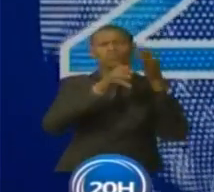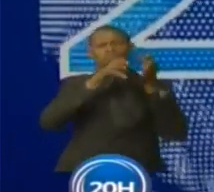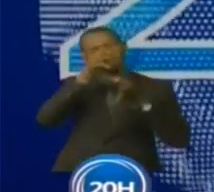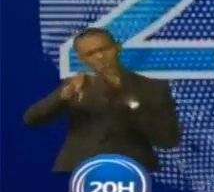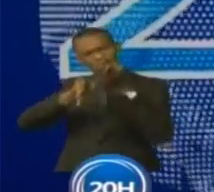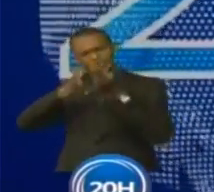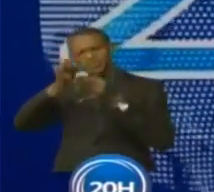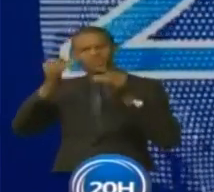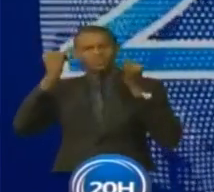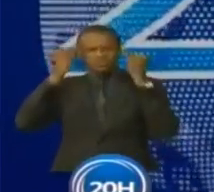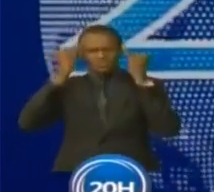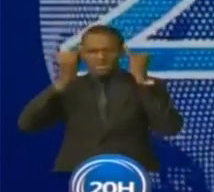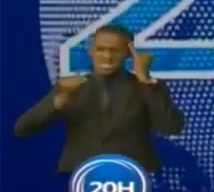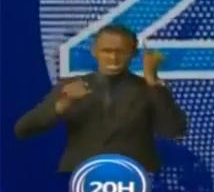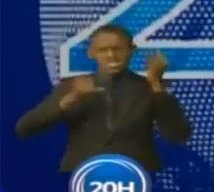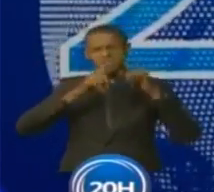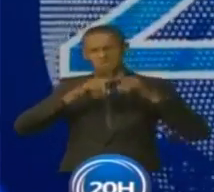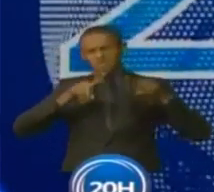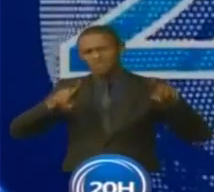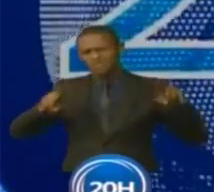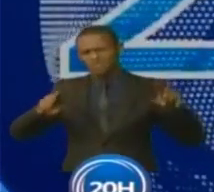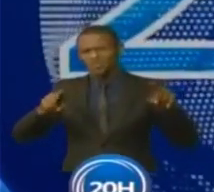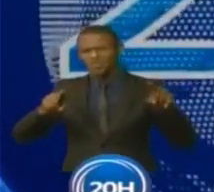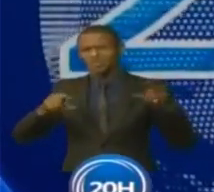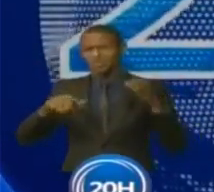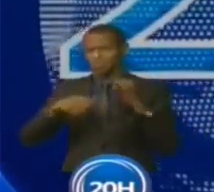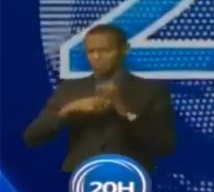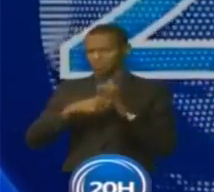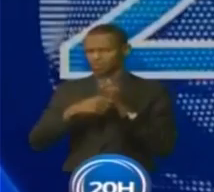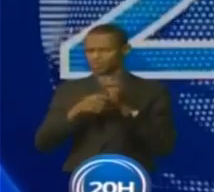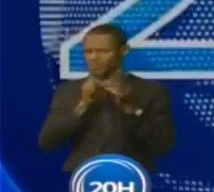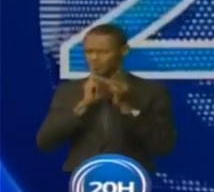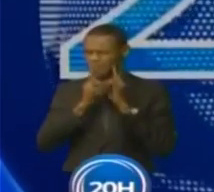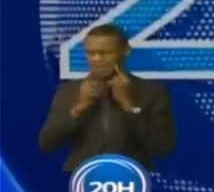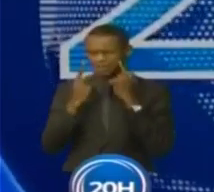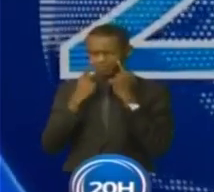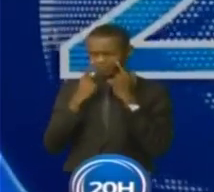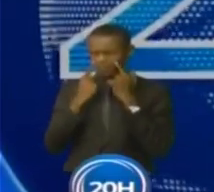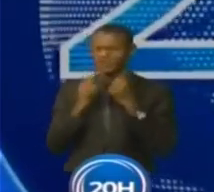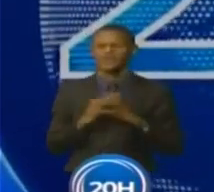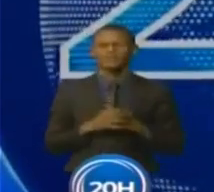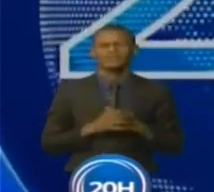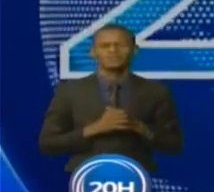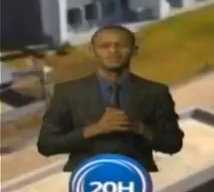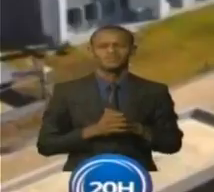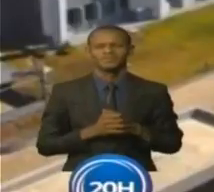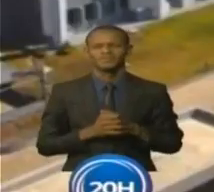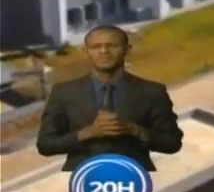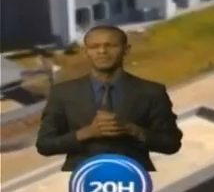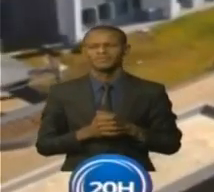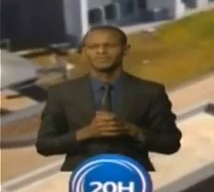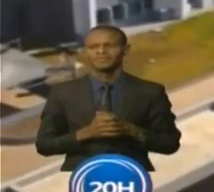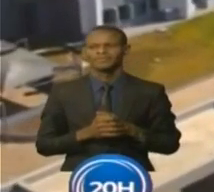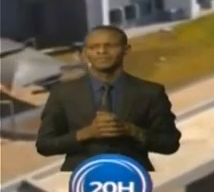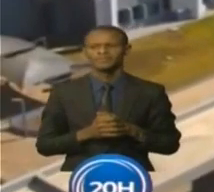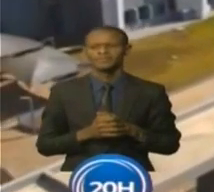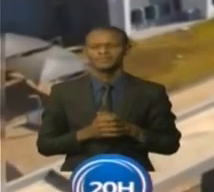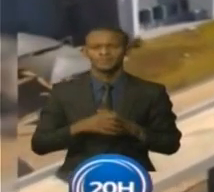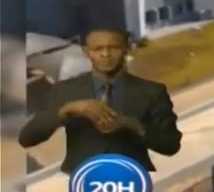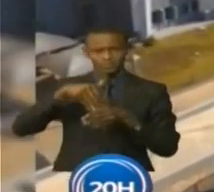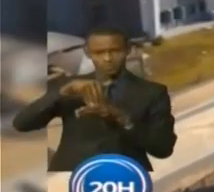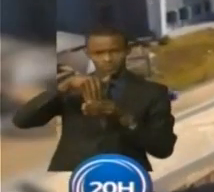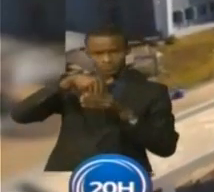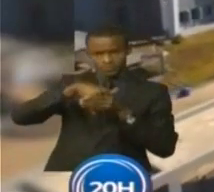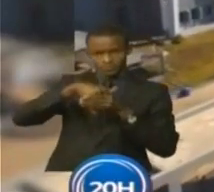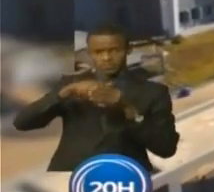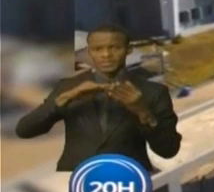général, Freddy Momba. Nadine Futuka, notre envoyé spécial dans la ville de Colwezi. Colosie